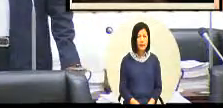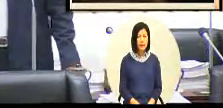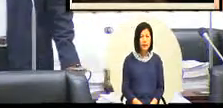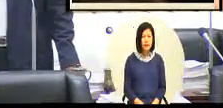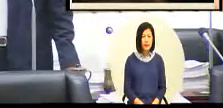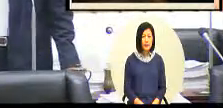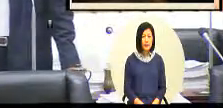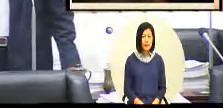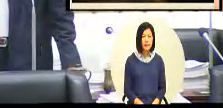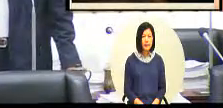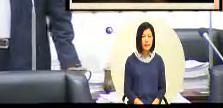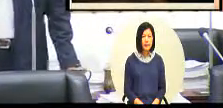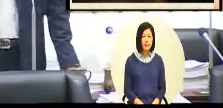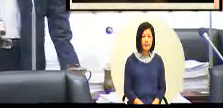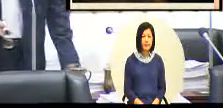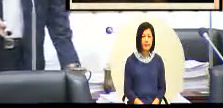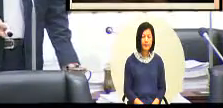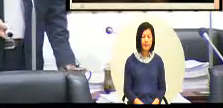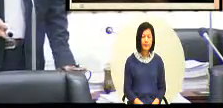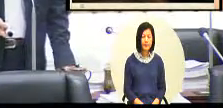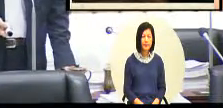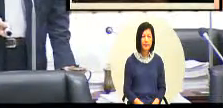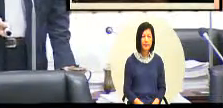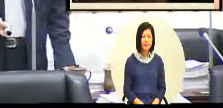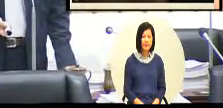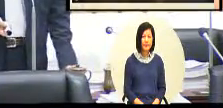把这个引带放下。